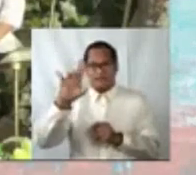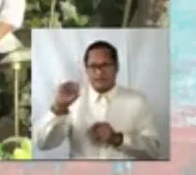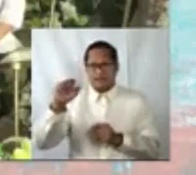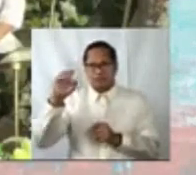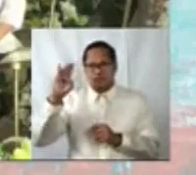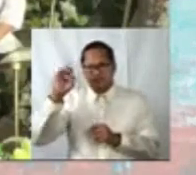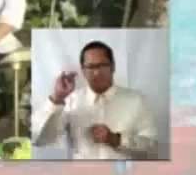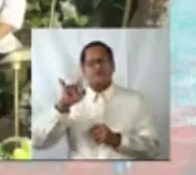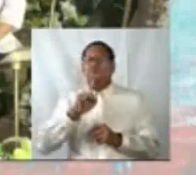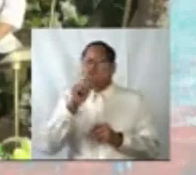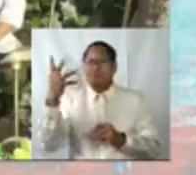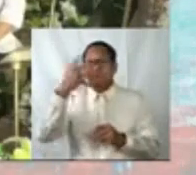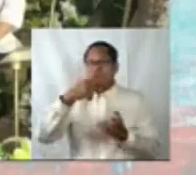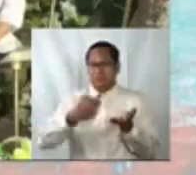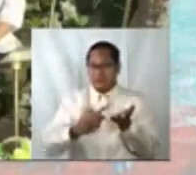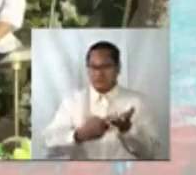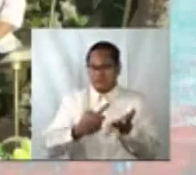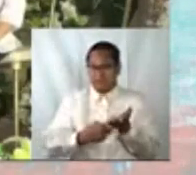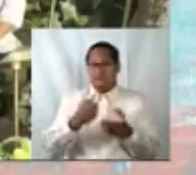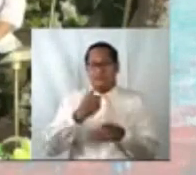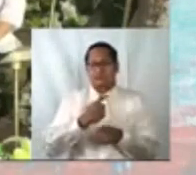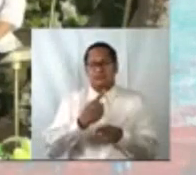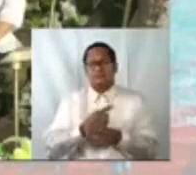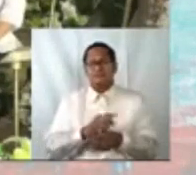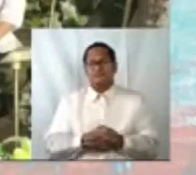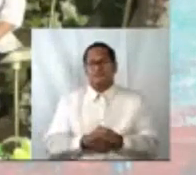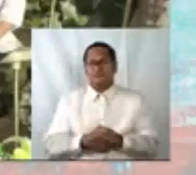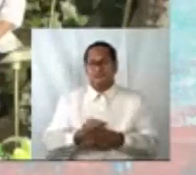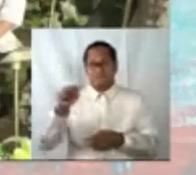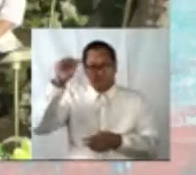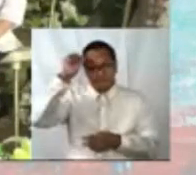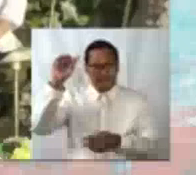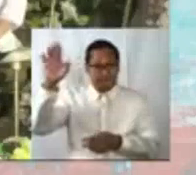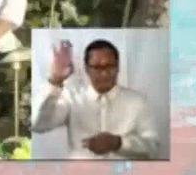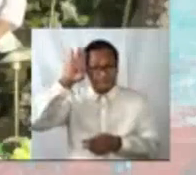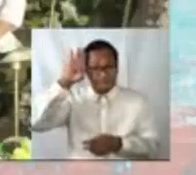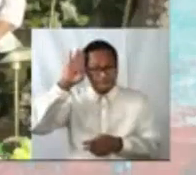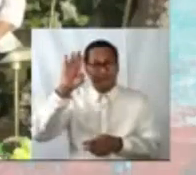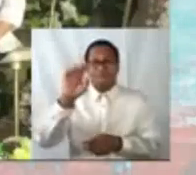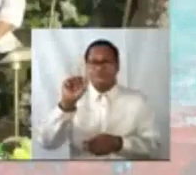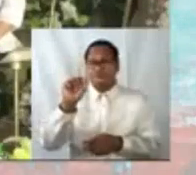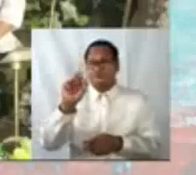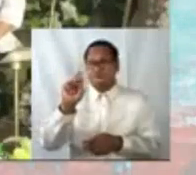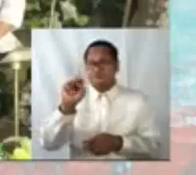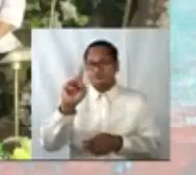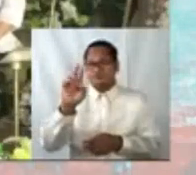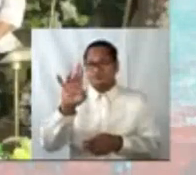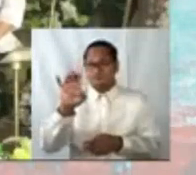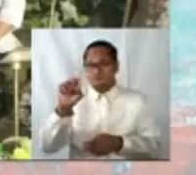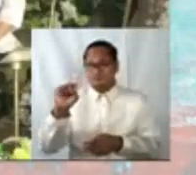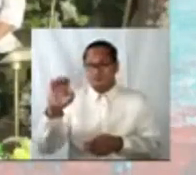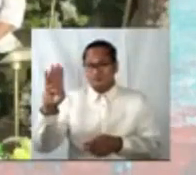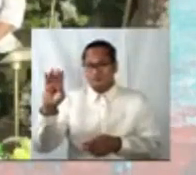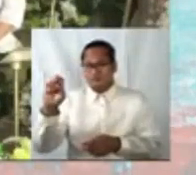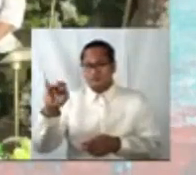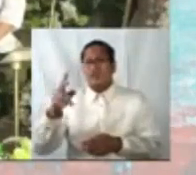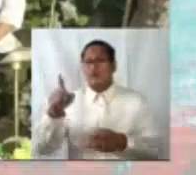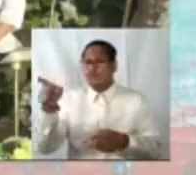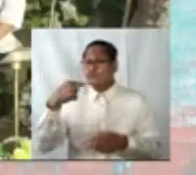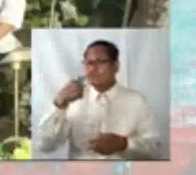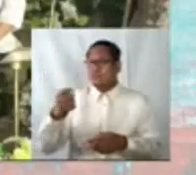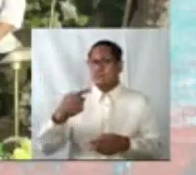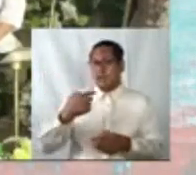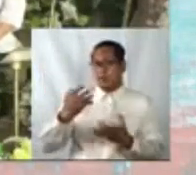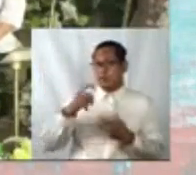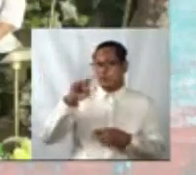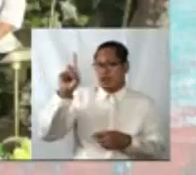Chow, pero ito ang usapan yan, ha? Yes. Si Juan Andres Bonifacio naman Oh, binanggit nyo. Yeah. Oh, ito gusto ko itanong eh. Alam natin